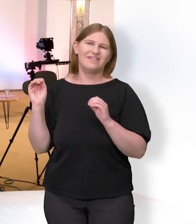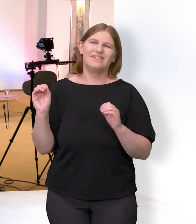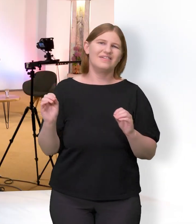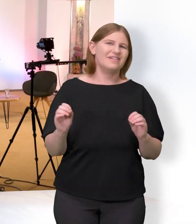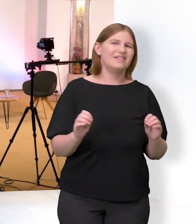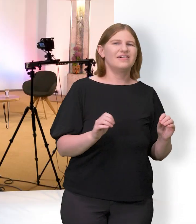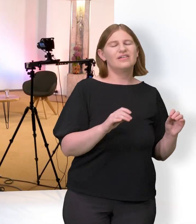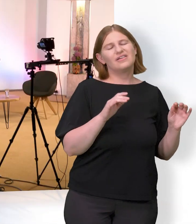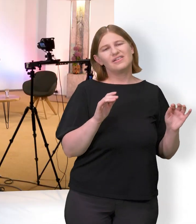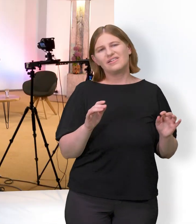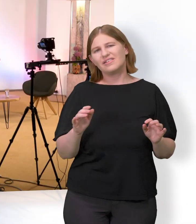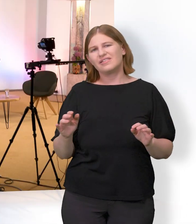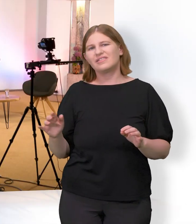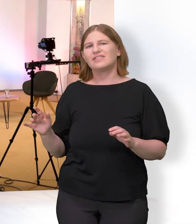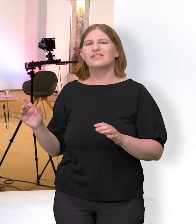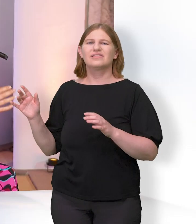oh,